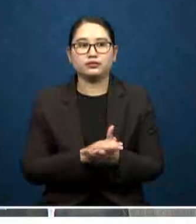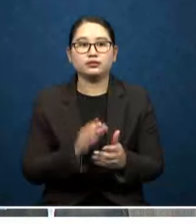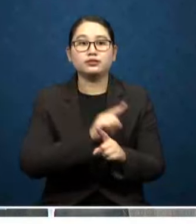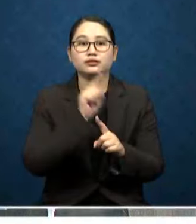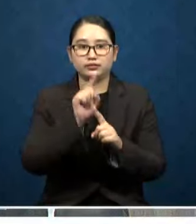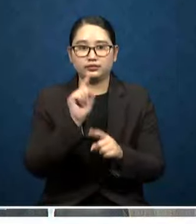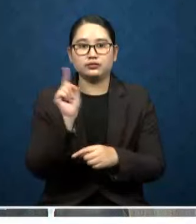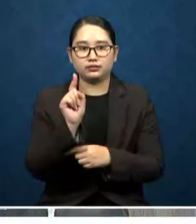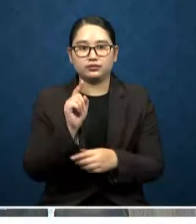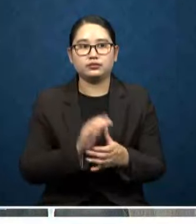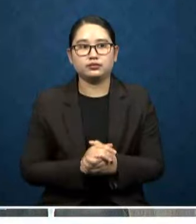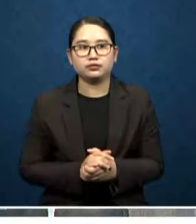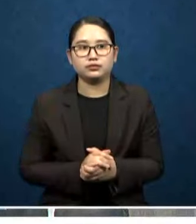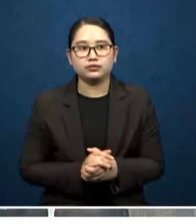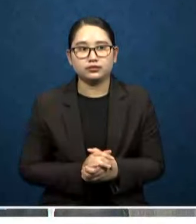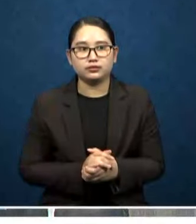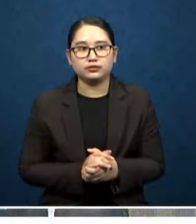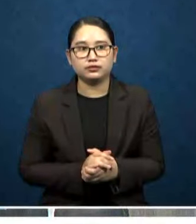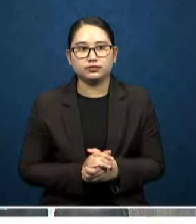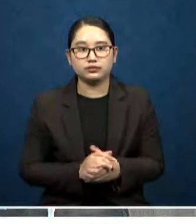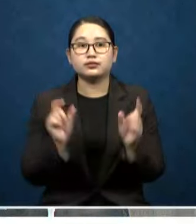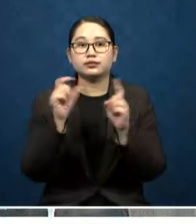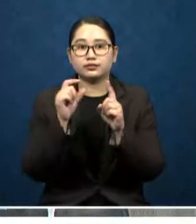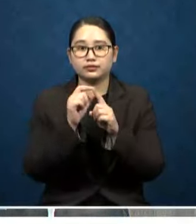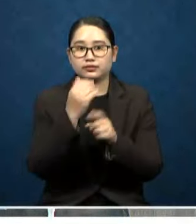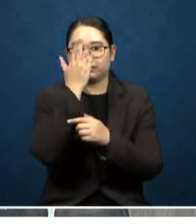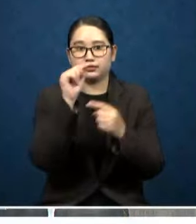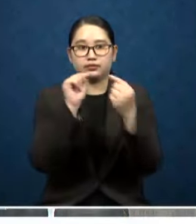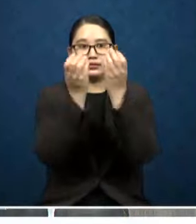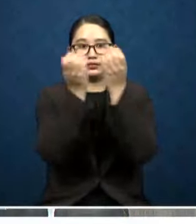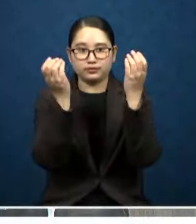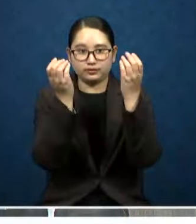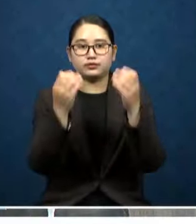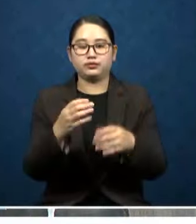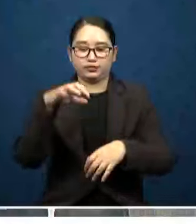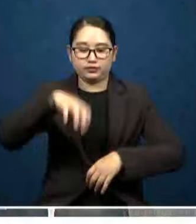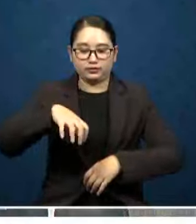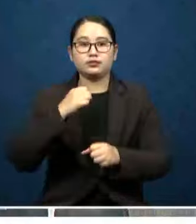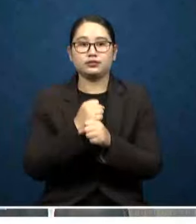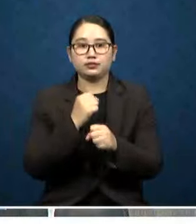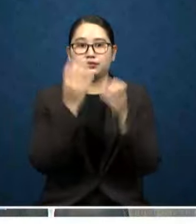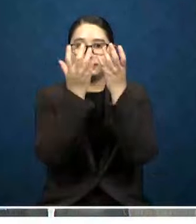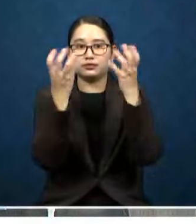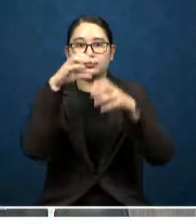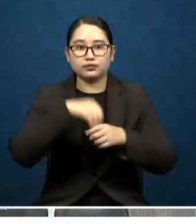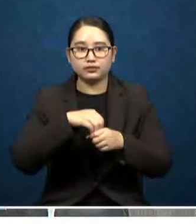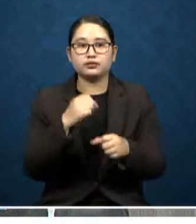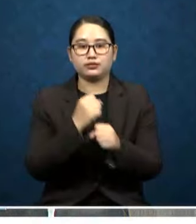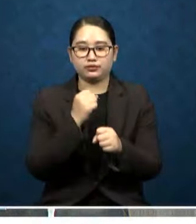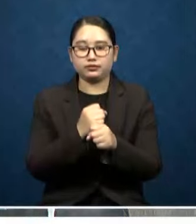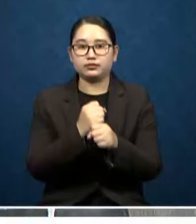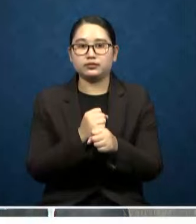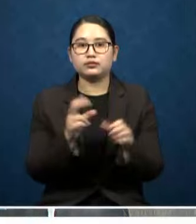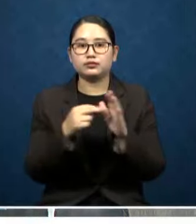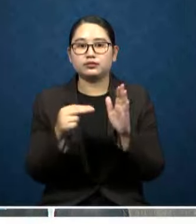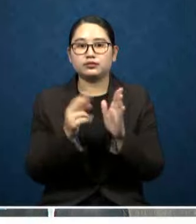1เลยใช้คำว่าธรรมาภิบาลของหน่วยงานคำว่าธรรมาภิบาลของหน่วย